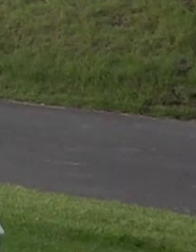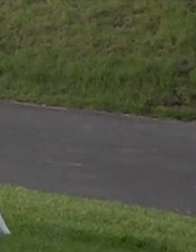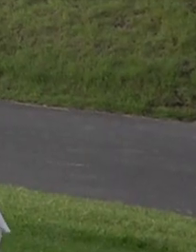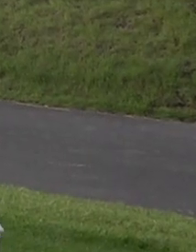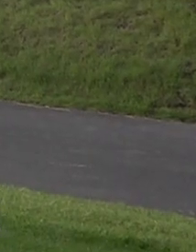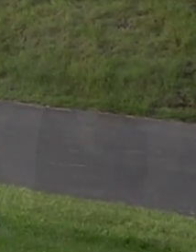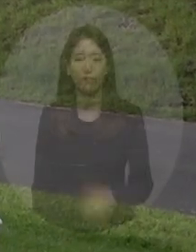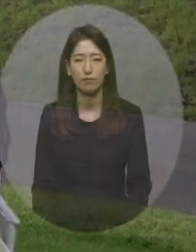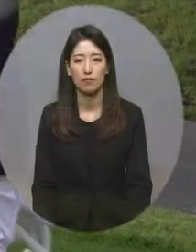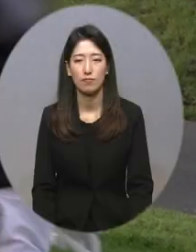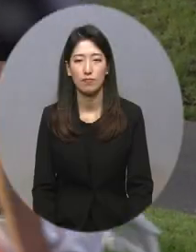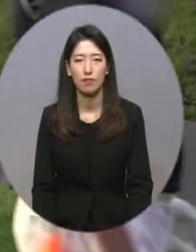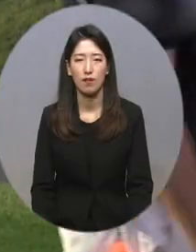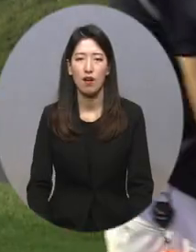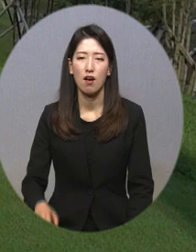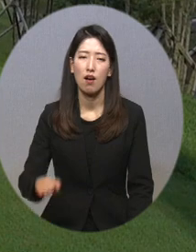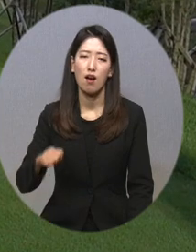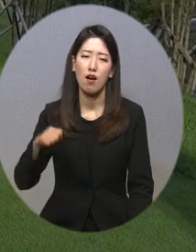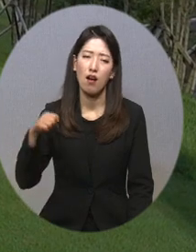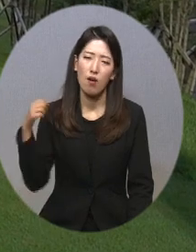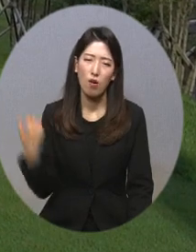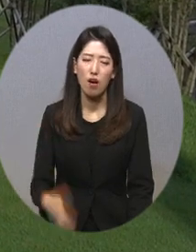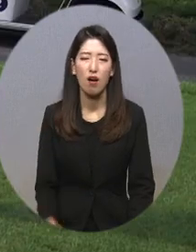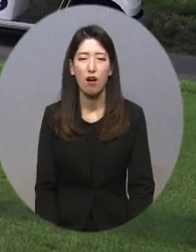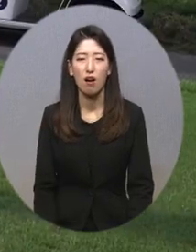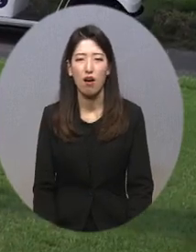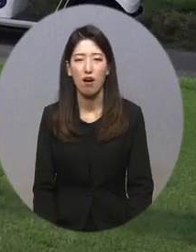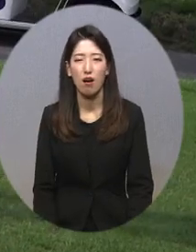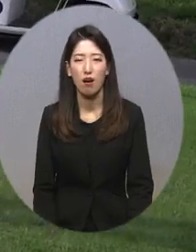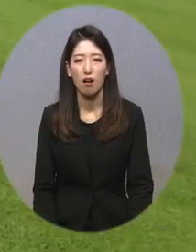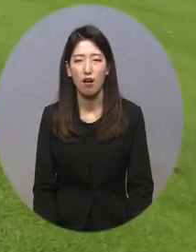와, 아 뒷땅 쳤는데.